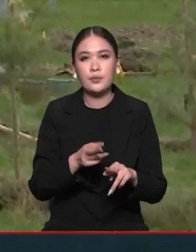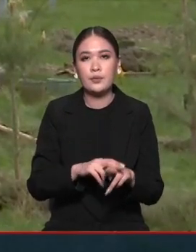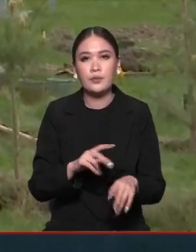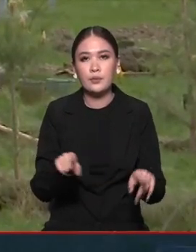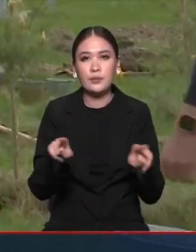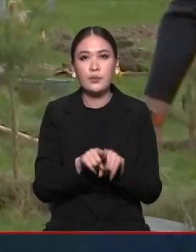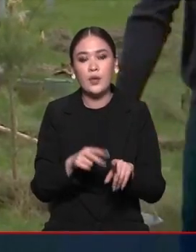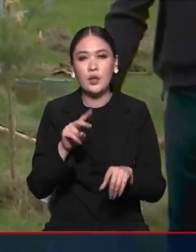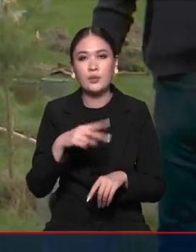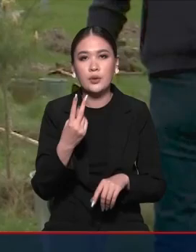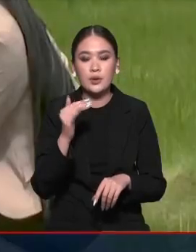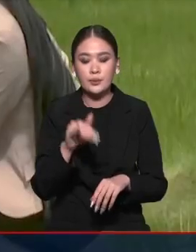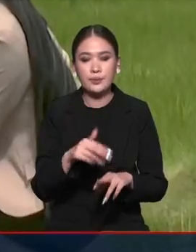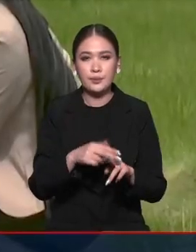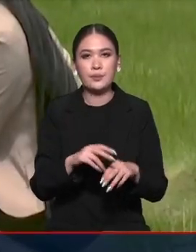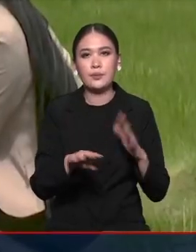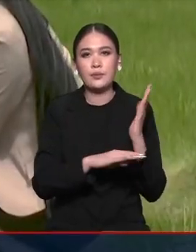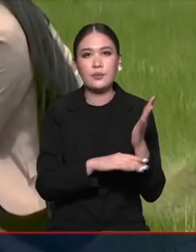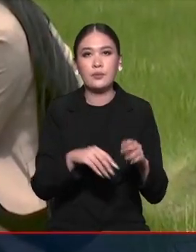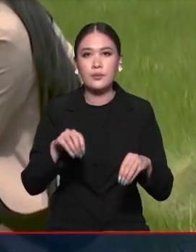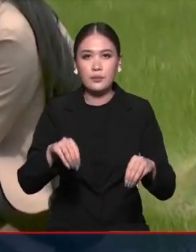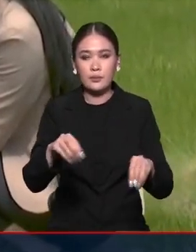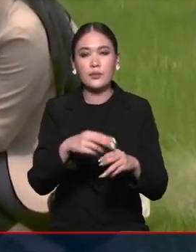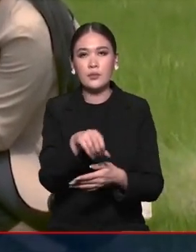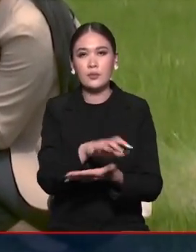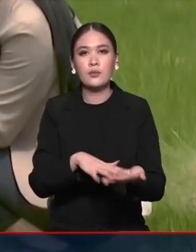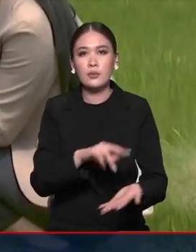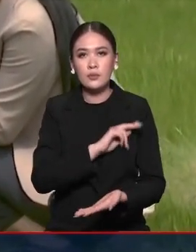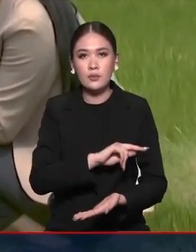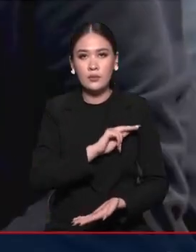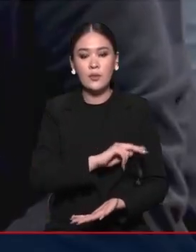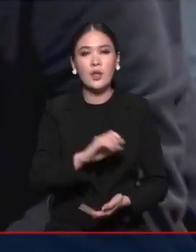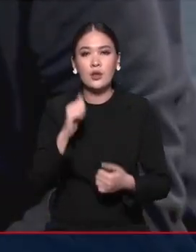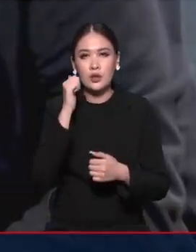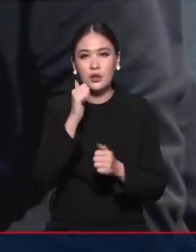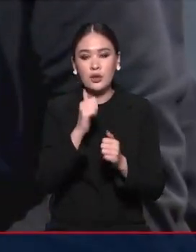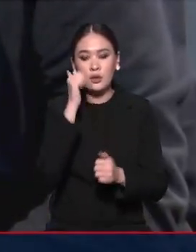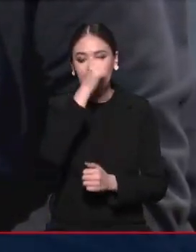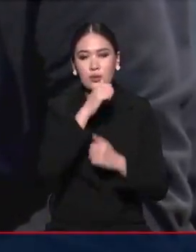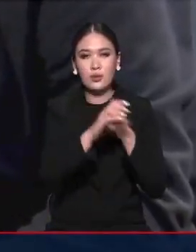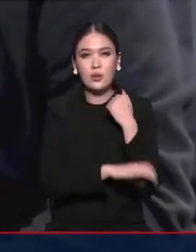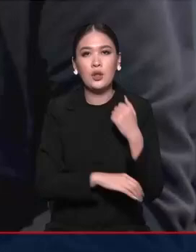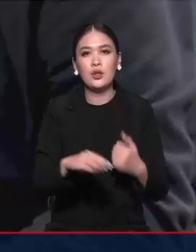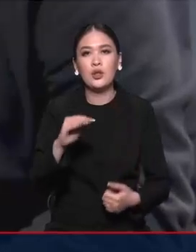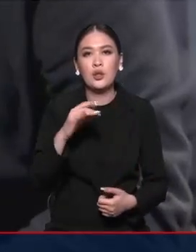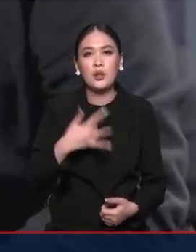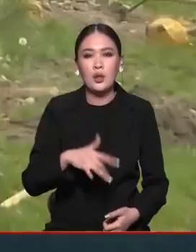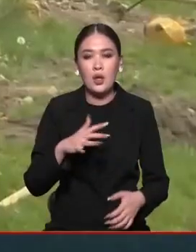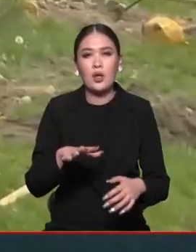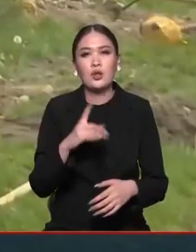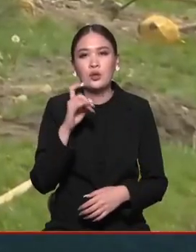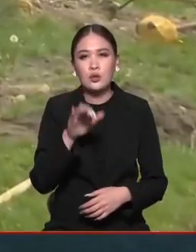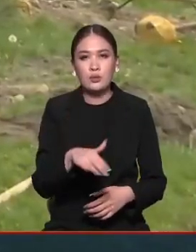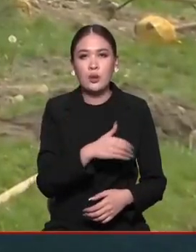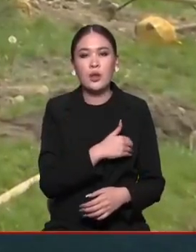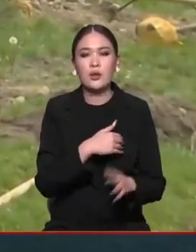дейін 22 мың түп ағаш егілген. Бұл жұмыстар әлі де жалғасады. Жыл соңына дейін Жетісу облысында 100 мың түп ағаш отырғызу